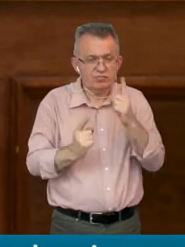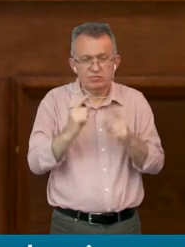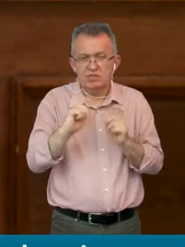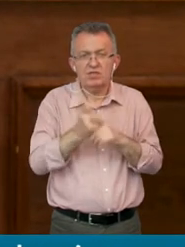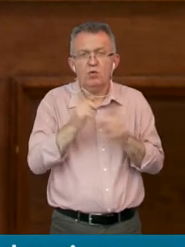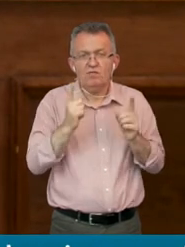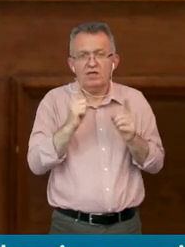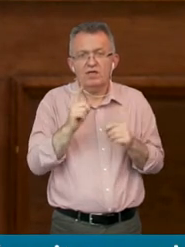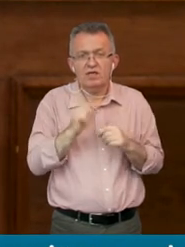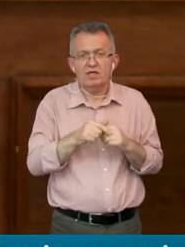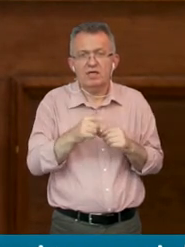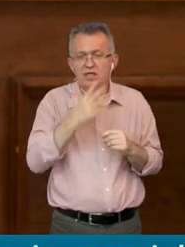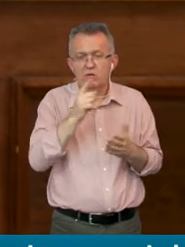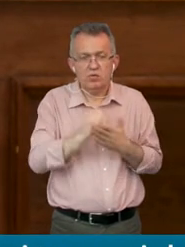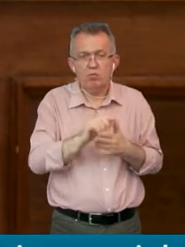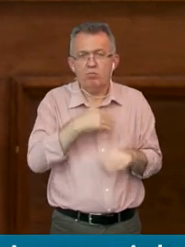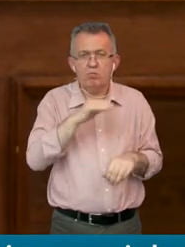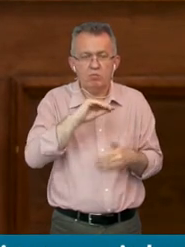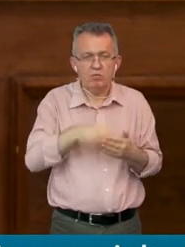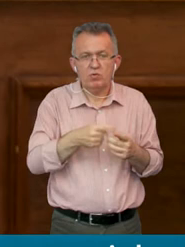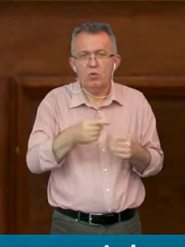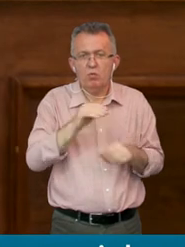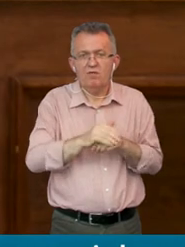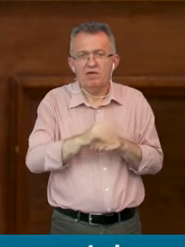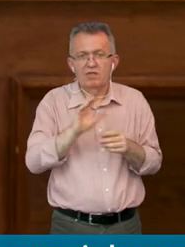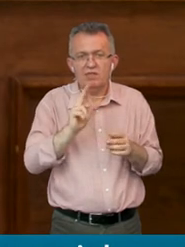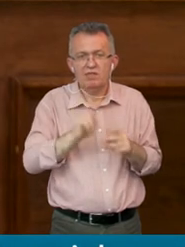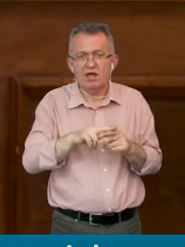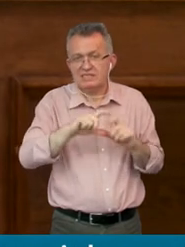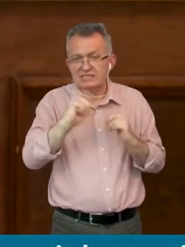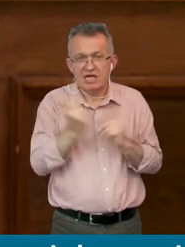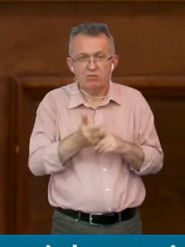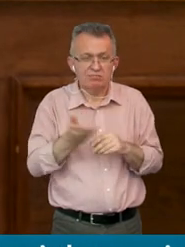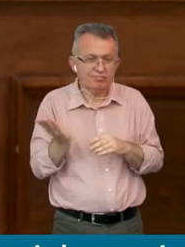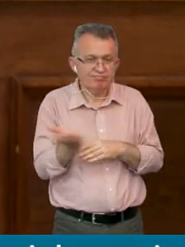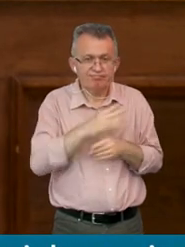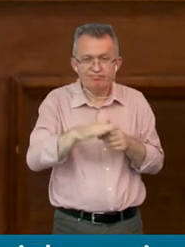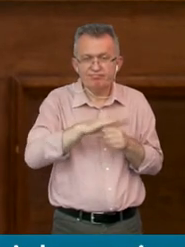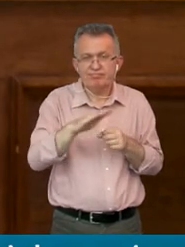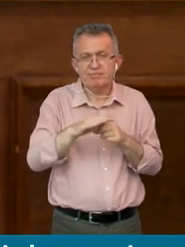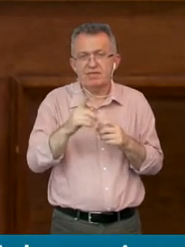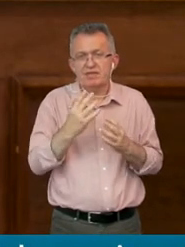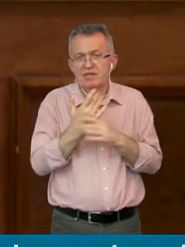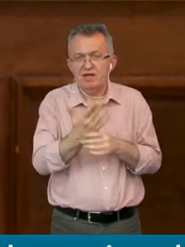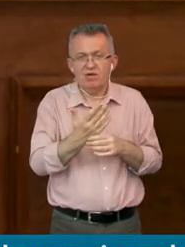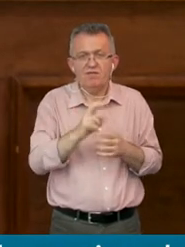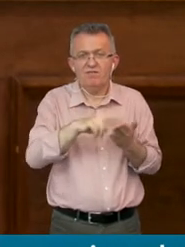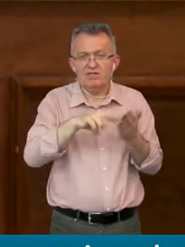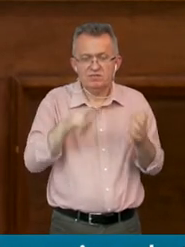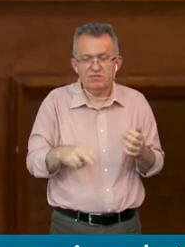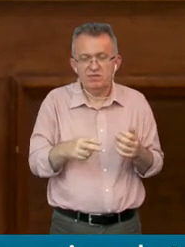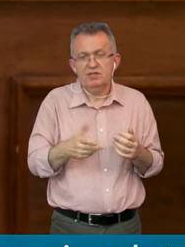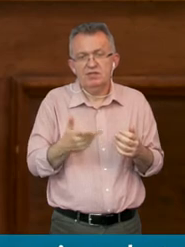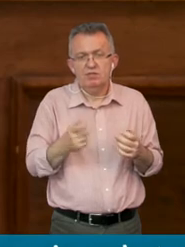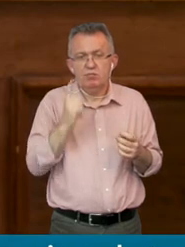uwagi na to, że nie udało się podpisać umowy z wykonawcą na kompleksowe rozwiązanie tego problemu. W ostatniej chwili się wycofał,